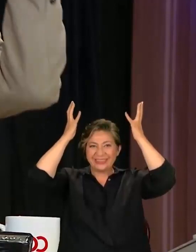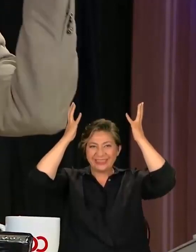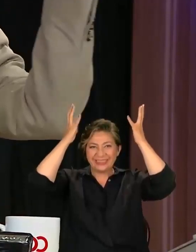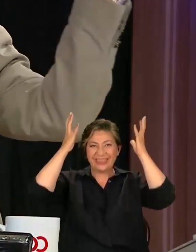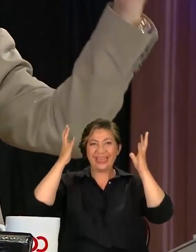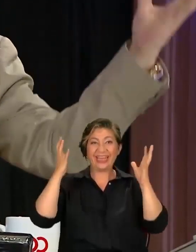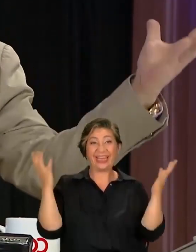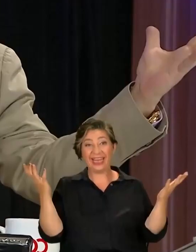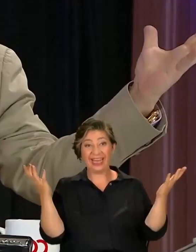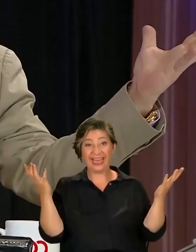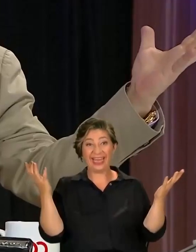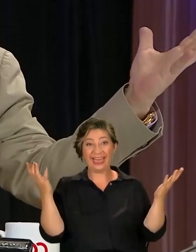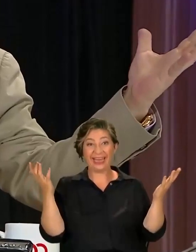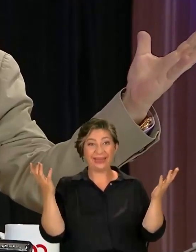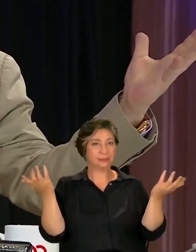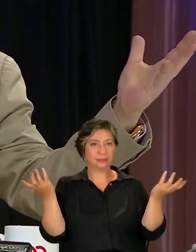çıkardım? Ah!